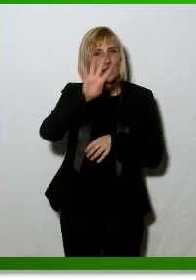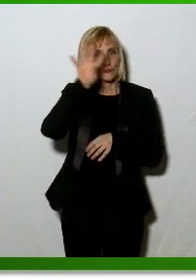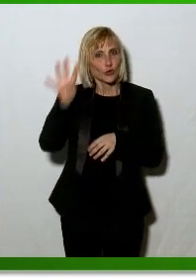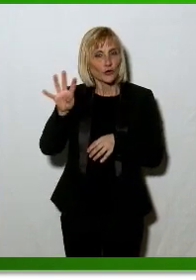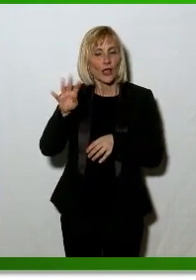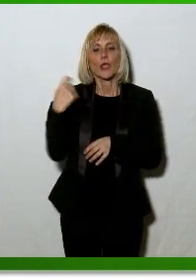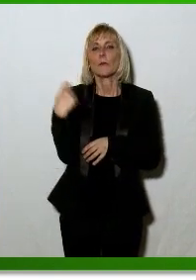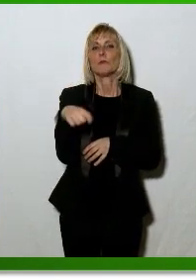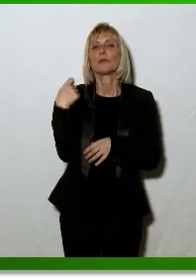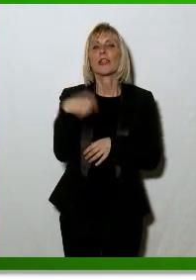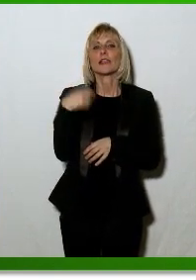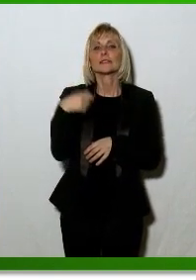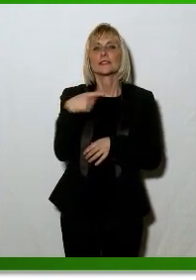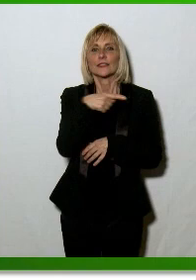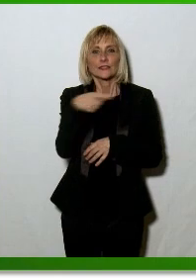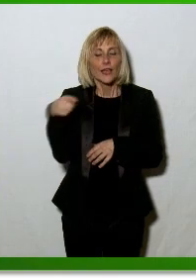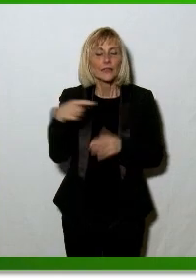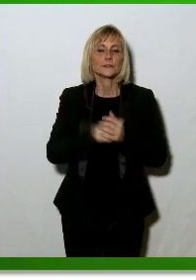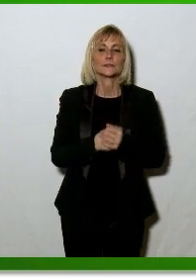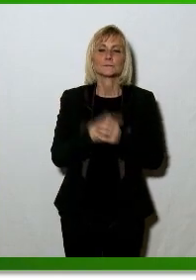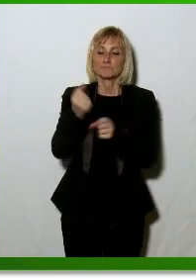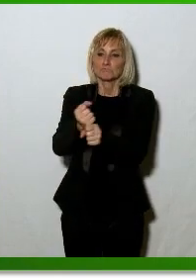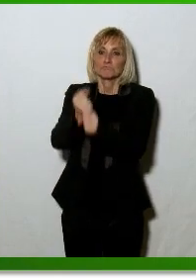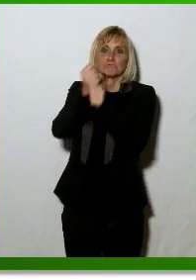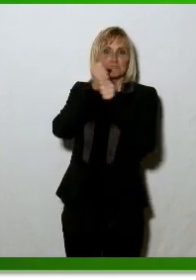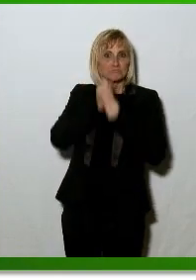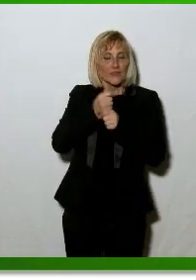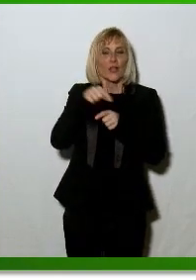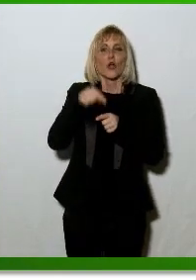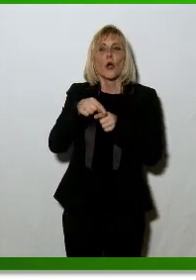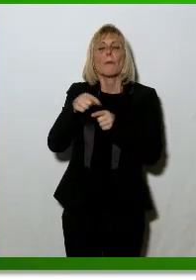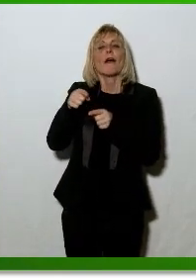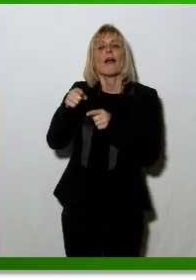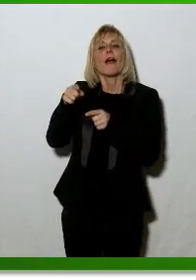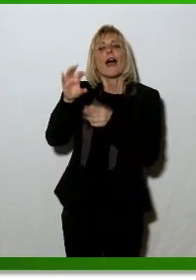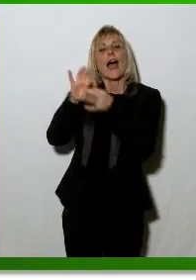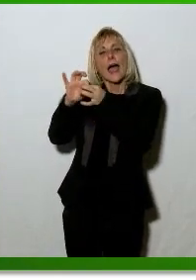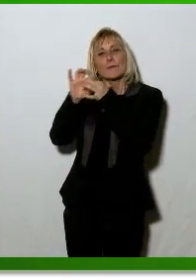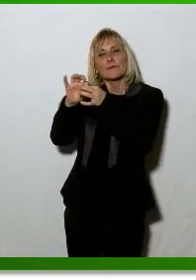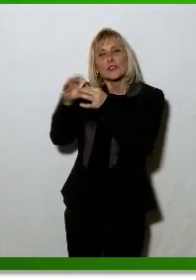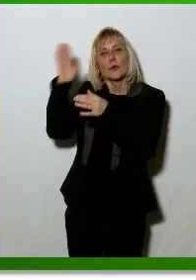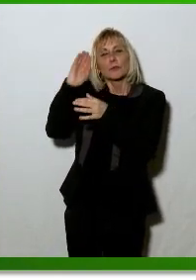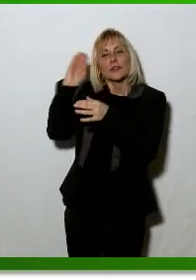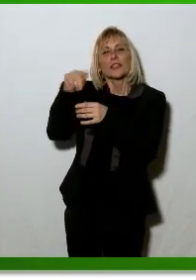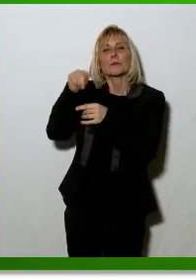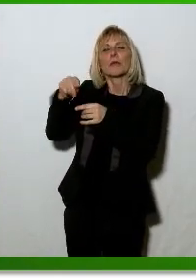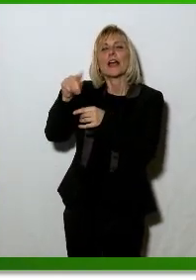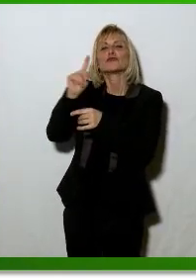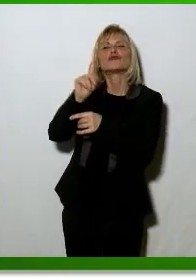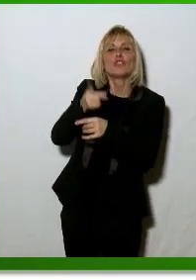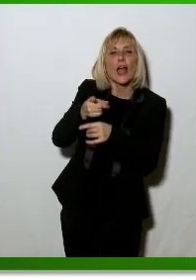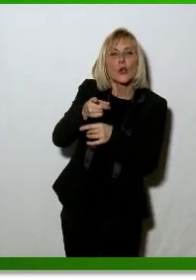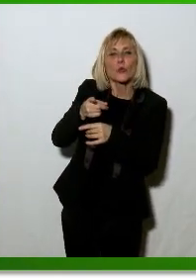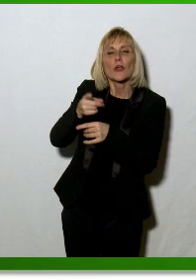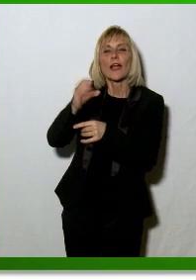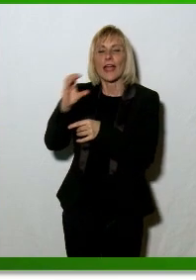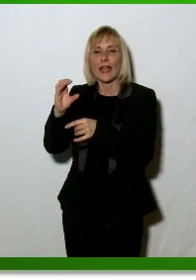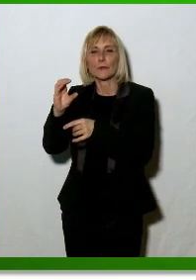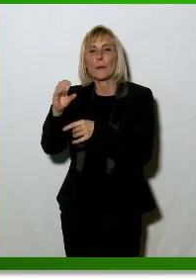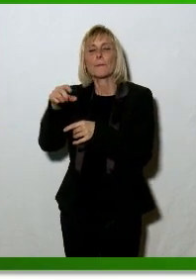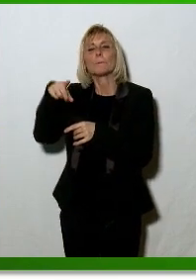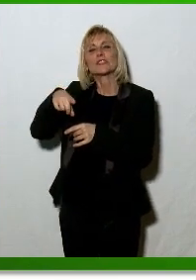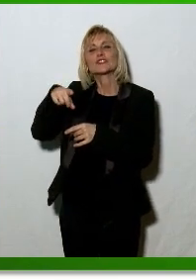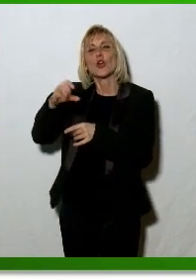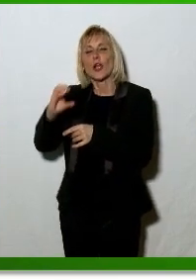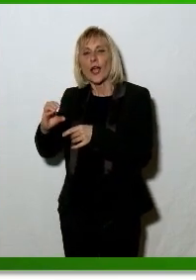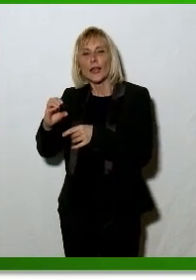vostro presidente raccogliendo il testimone dall'amico Allora sindaco di pizzo calibro Gianluca Cipo che ci